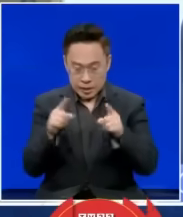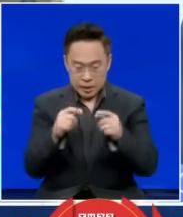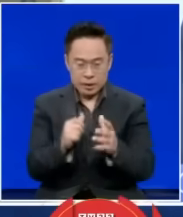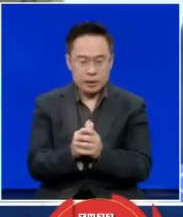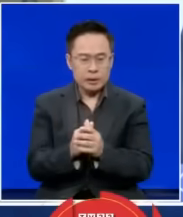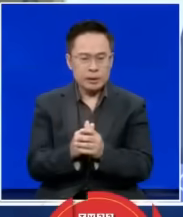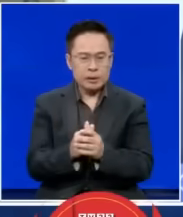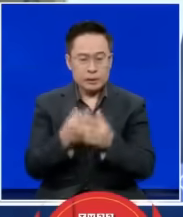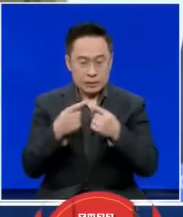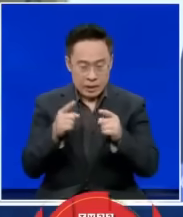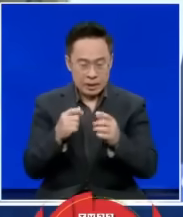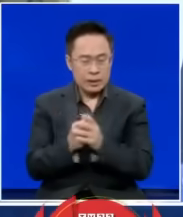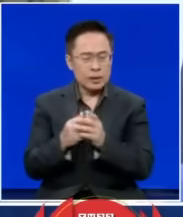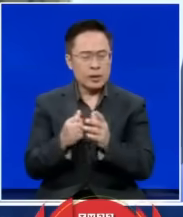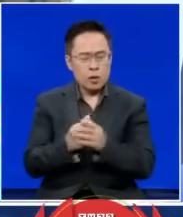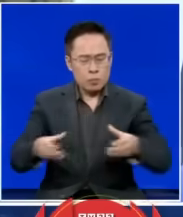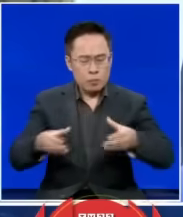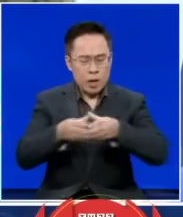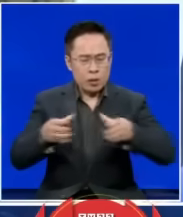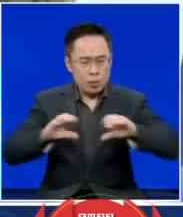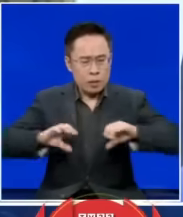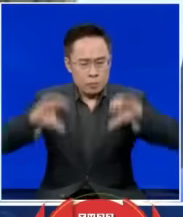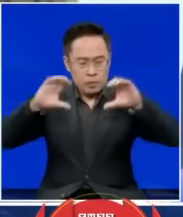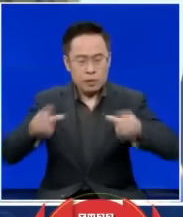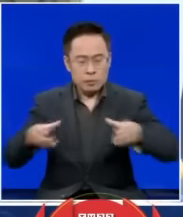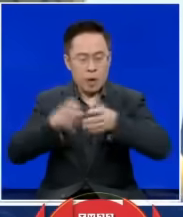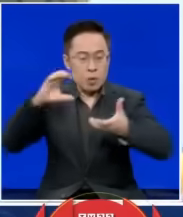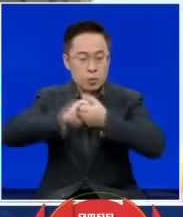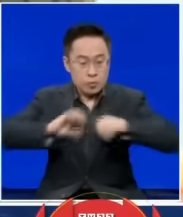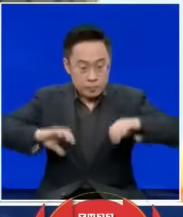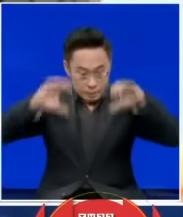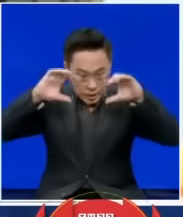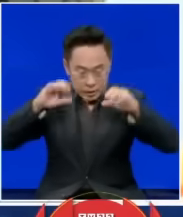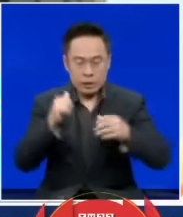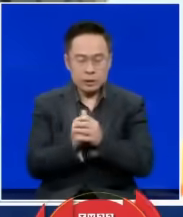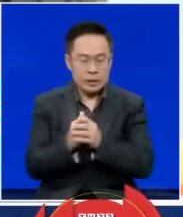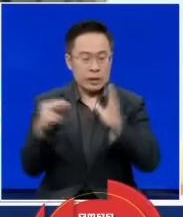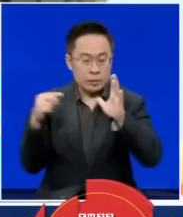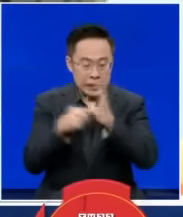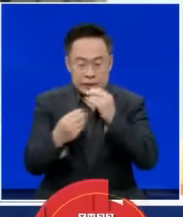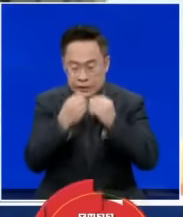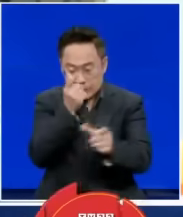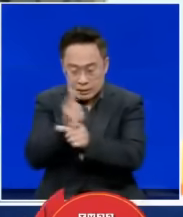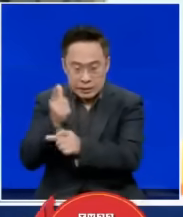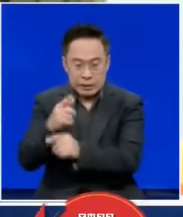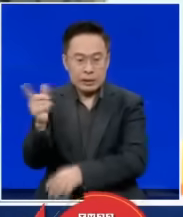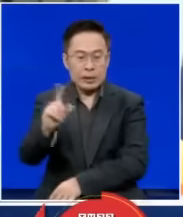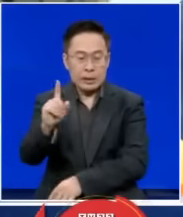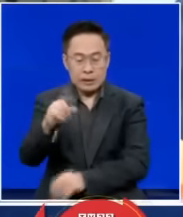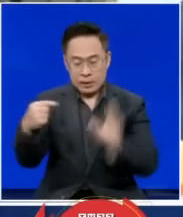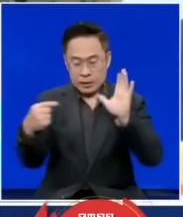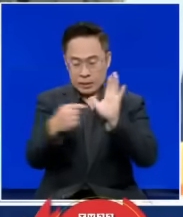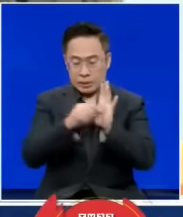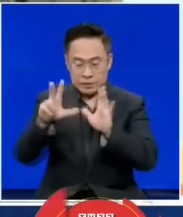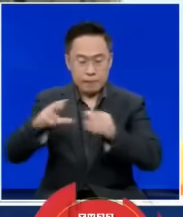ของการนัดดินเนอร์ร่วมกับพรรคร่วมรัฐบาลนักข่าวก็บอกว่าเกือบลืมก็เลยต้องถามท่านนายกรัฐมนตรีท่านลืมหรือเปล่าดินเนอร์ครั้งต่อ